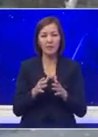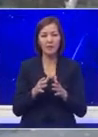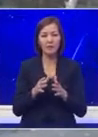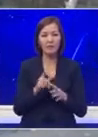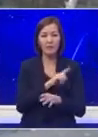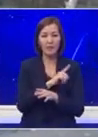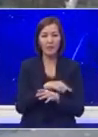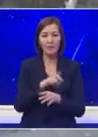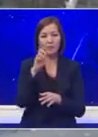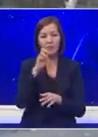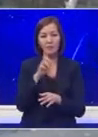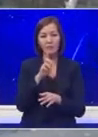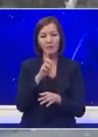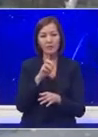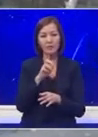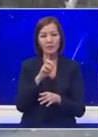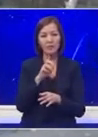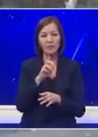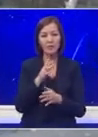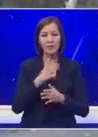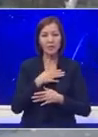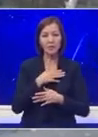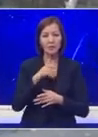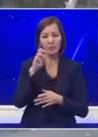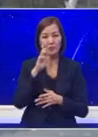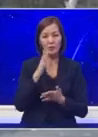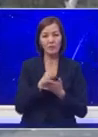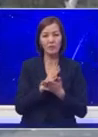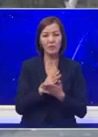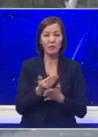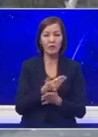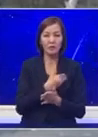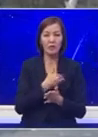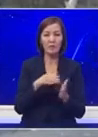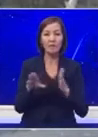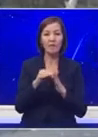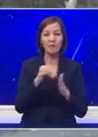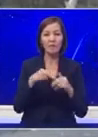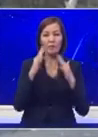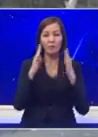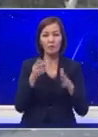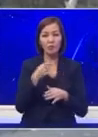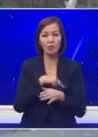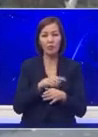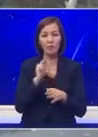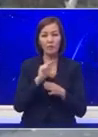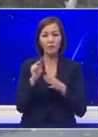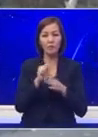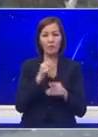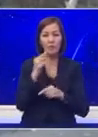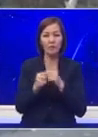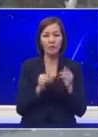крепким государством с твердым стержнем в виде нашей молодежи Мы хотим чтобы избранный президент уделил внимание духовному воспитанию